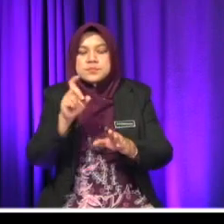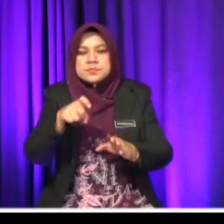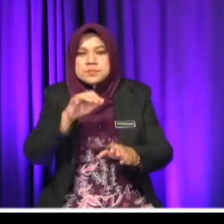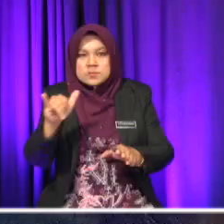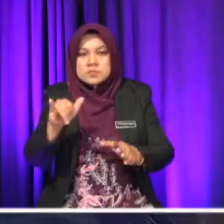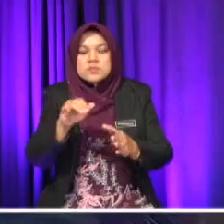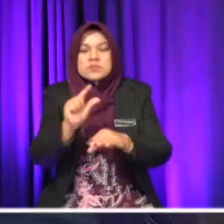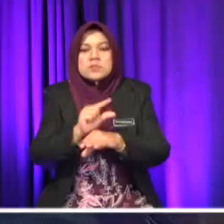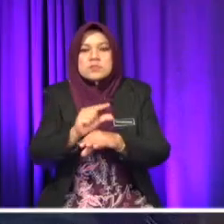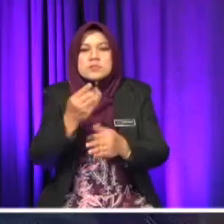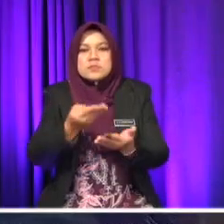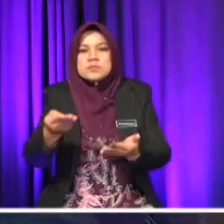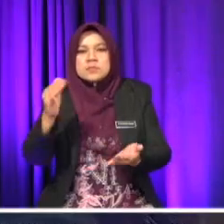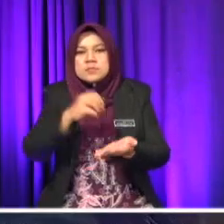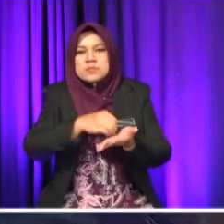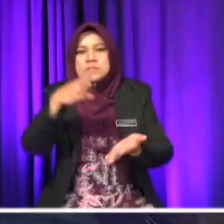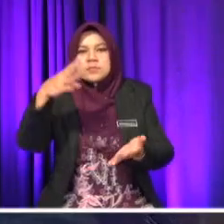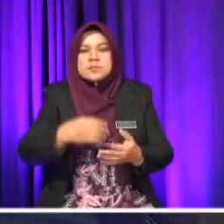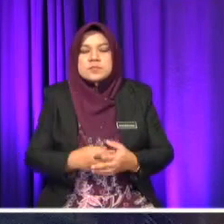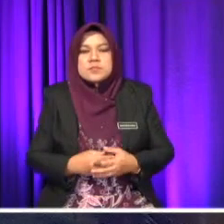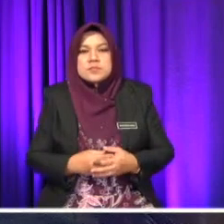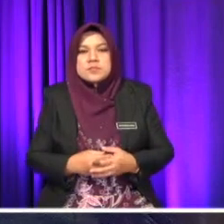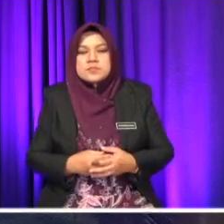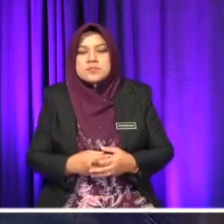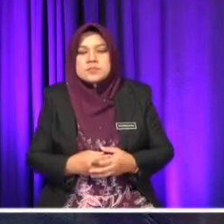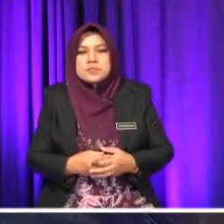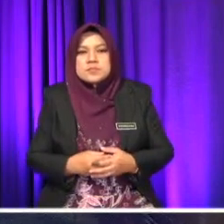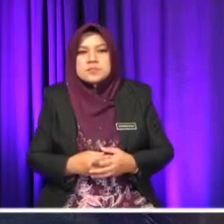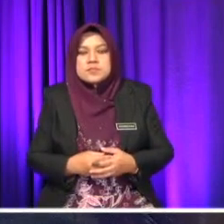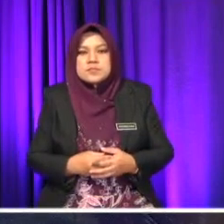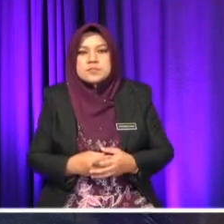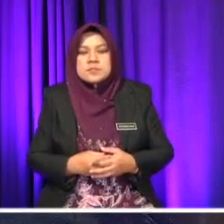mahal yang pernah ada di dekat rumah kita